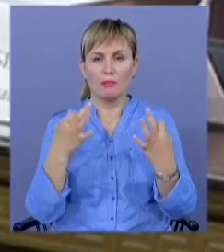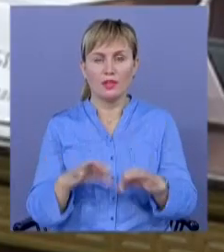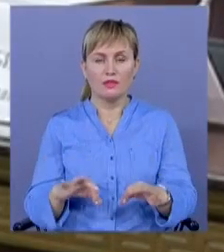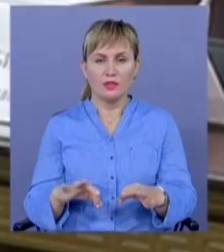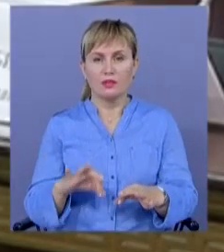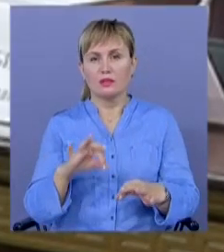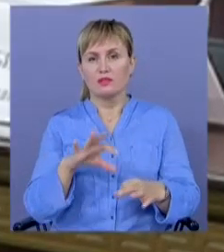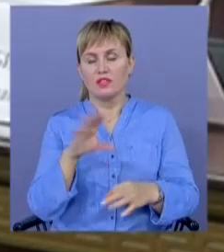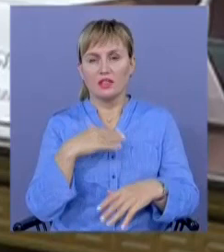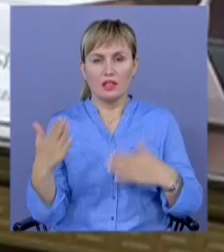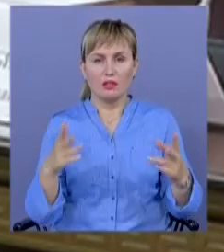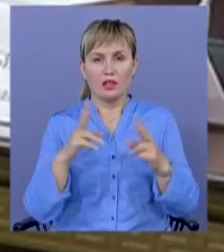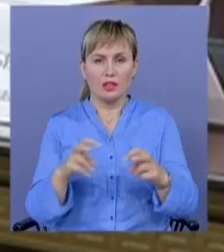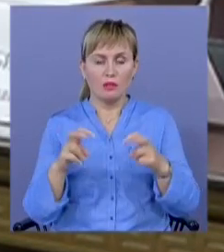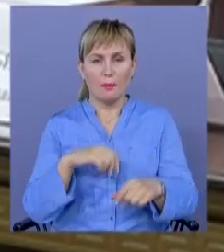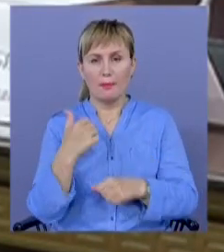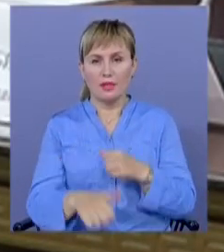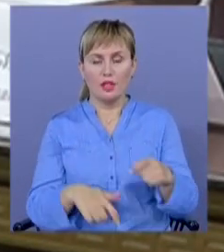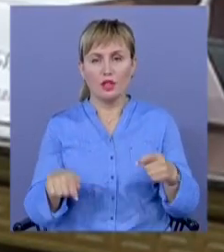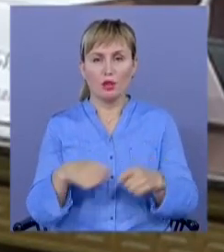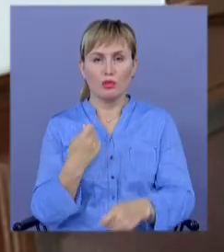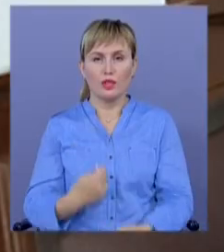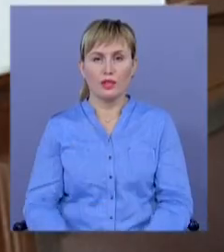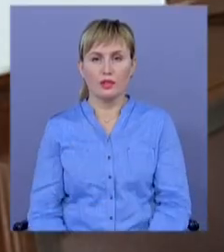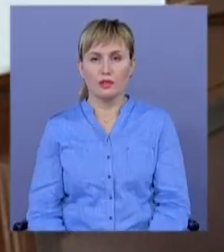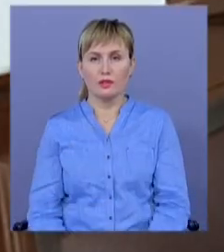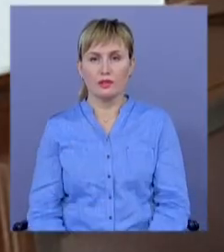объективно и всесторонне рассматривать материалы нарушениях